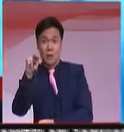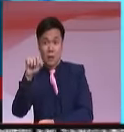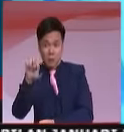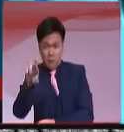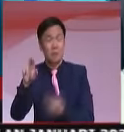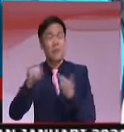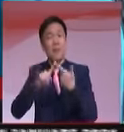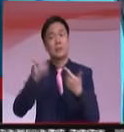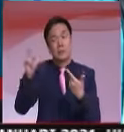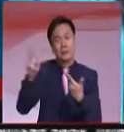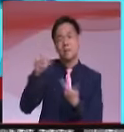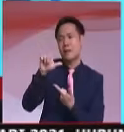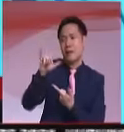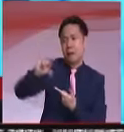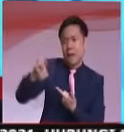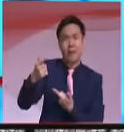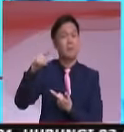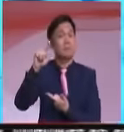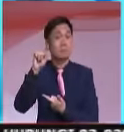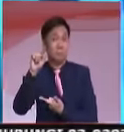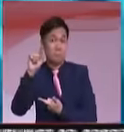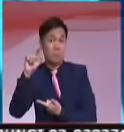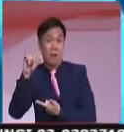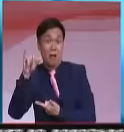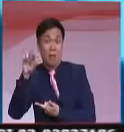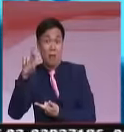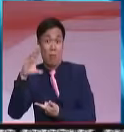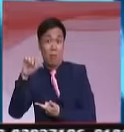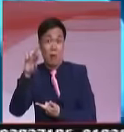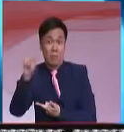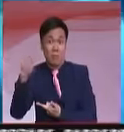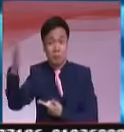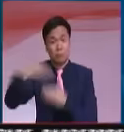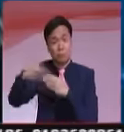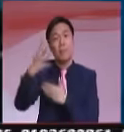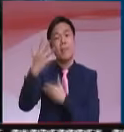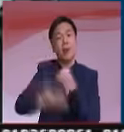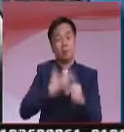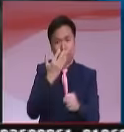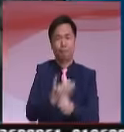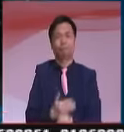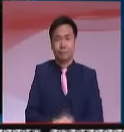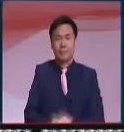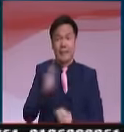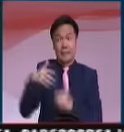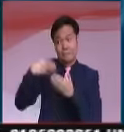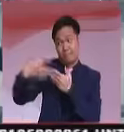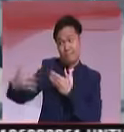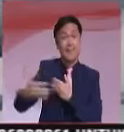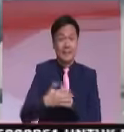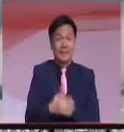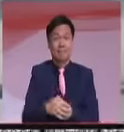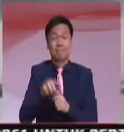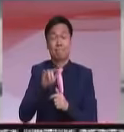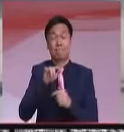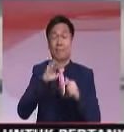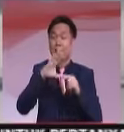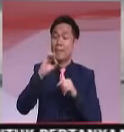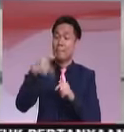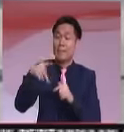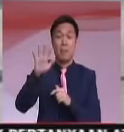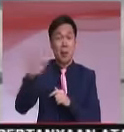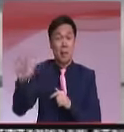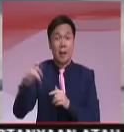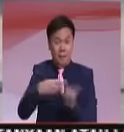tiga tahun ini seiring plan pembangunan keupayaan to diam 2055 cat 55 tidaknya merancang untuk